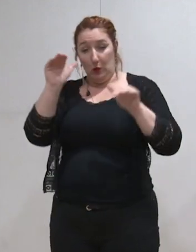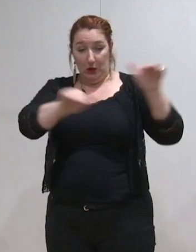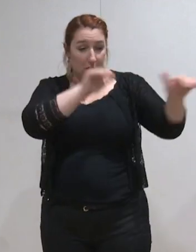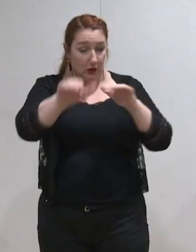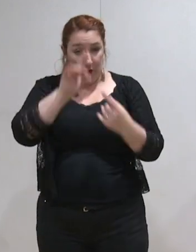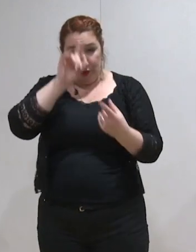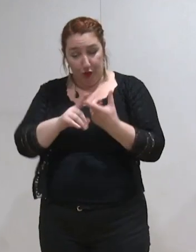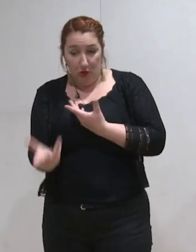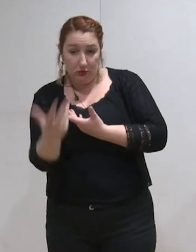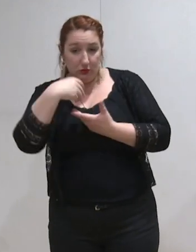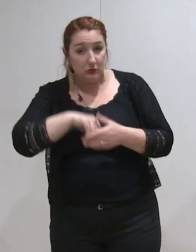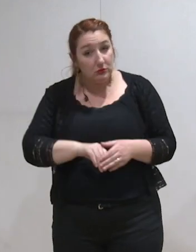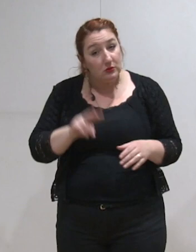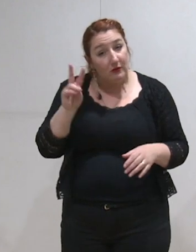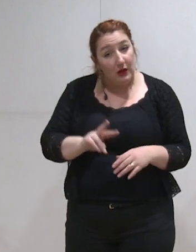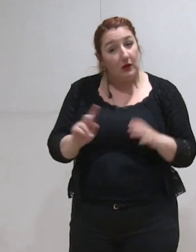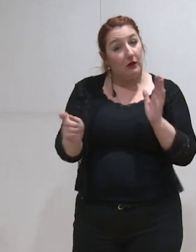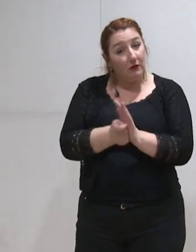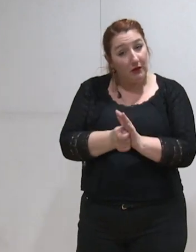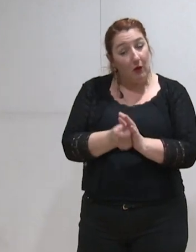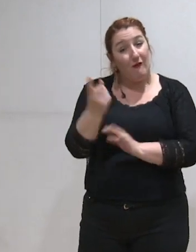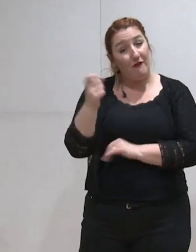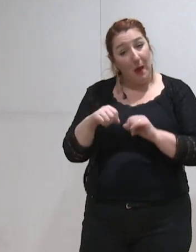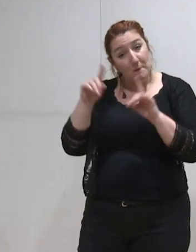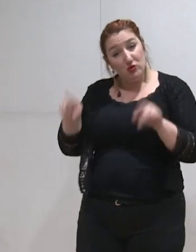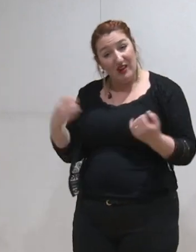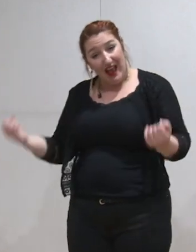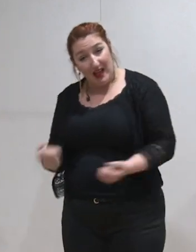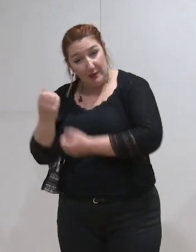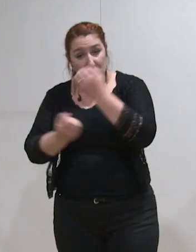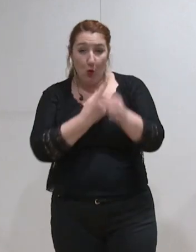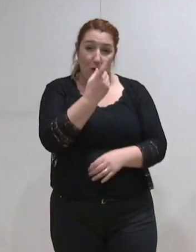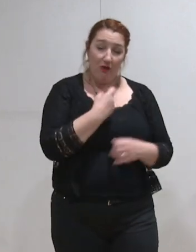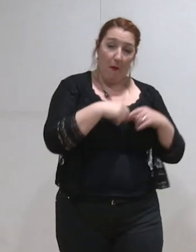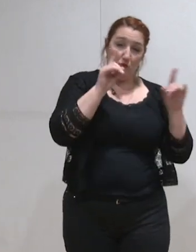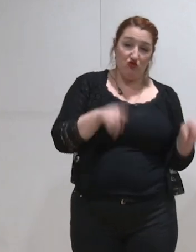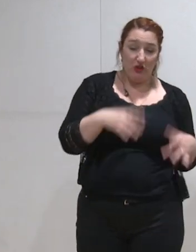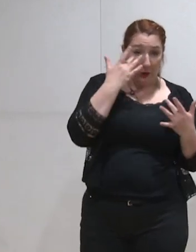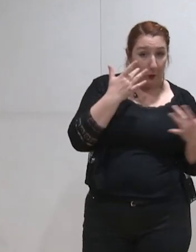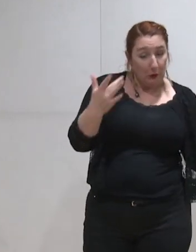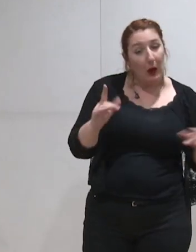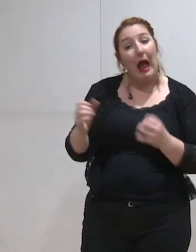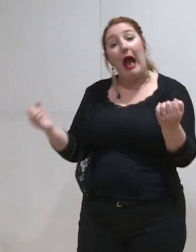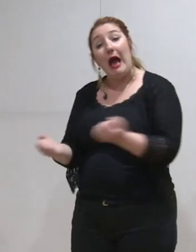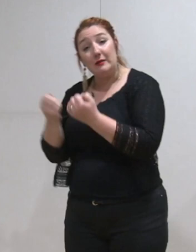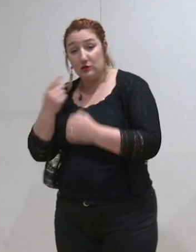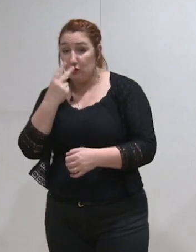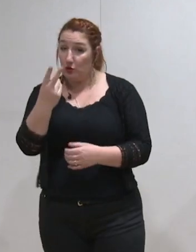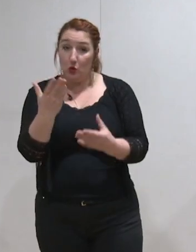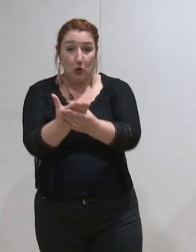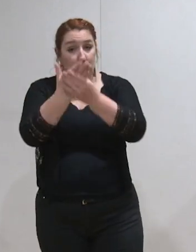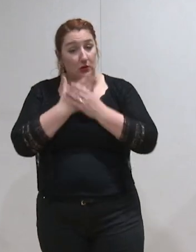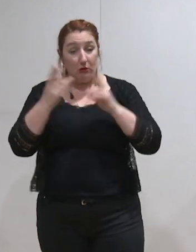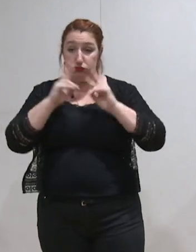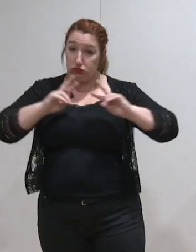événement s'agit-il d'un événement financé par le budget animation ou culture si c'est l'animation ces deux dossiers n'avaient rien à faire dans le